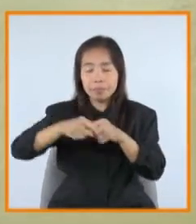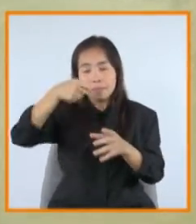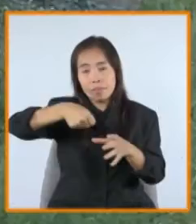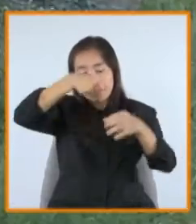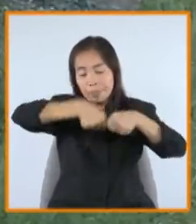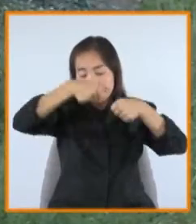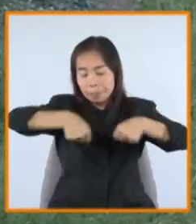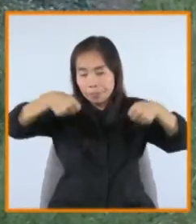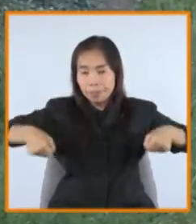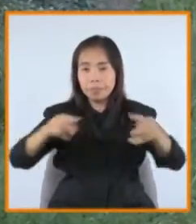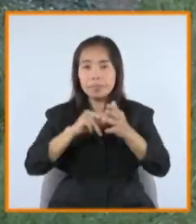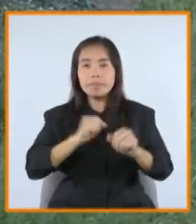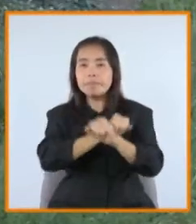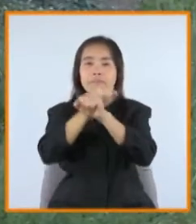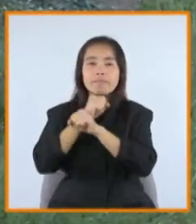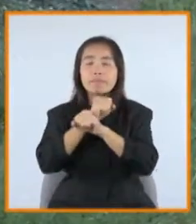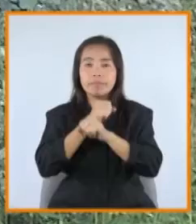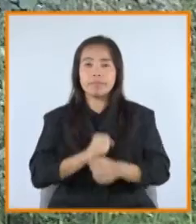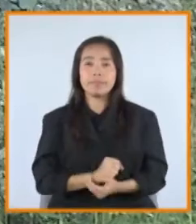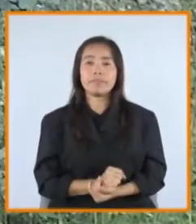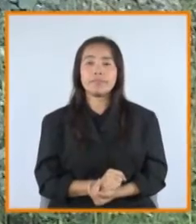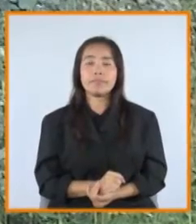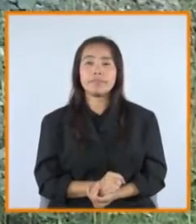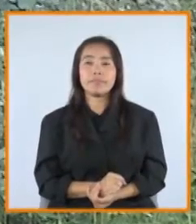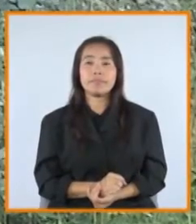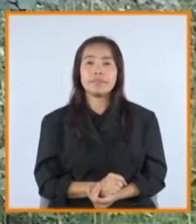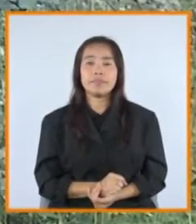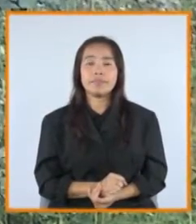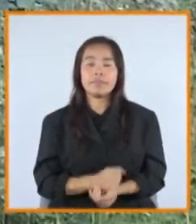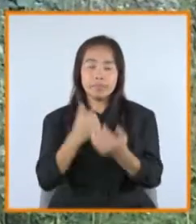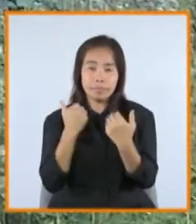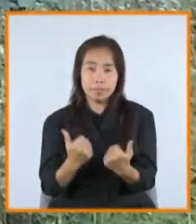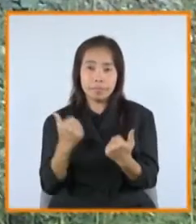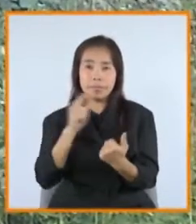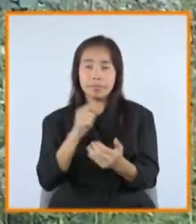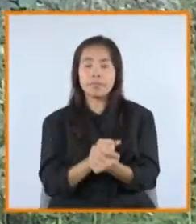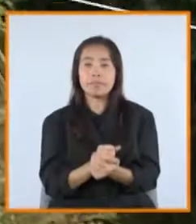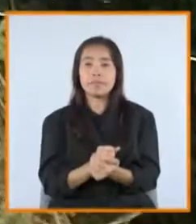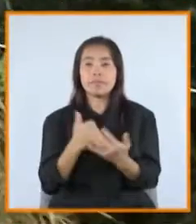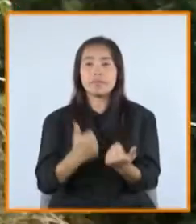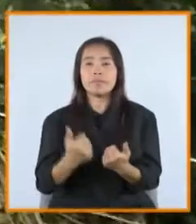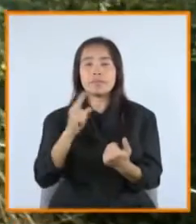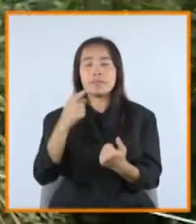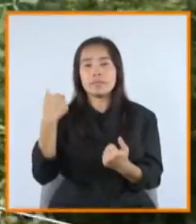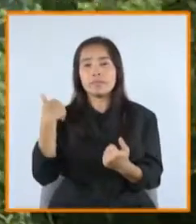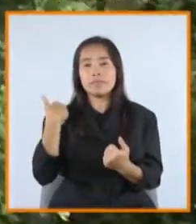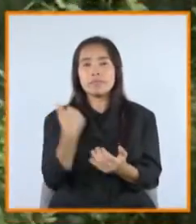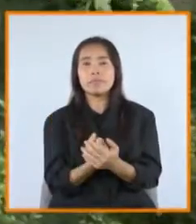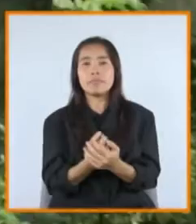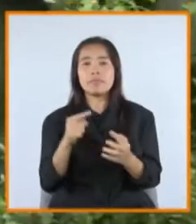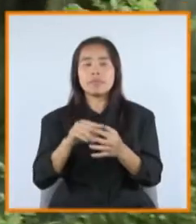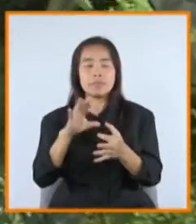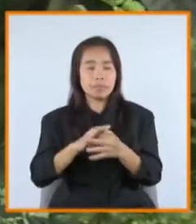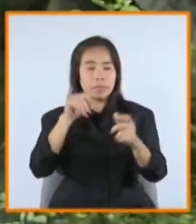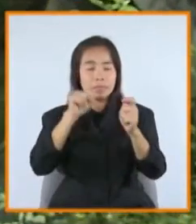นมันทรุดตัวนะครับสถานการณ์ตอนนี้ก็ดูสถานการณ์เป็นวันๆไปประเมินเป็นวันๆไปนะ